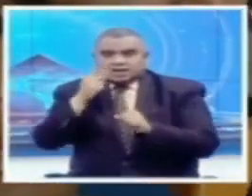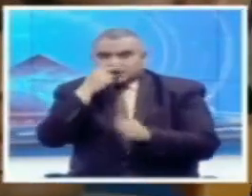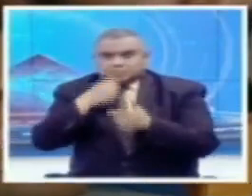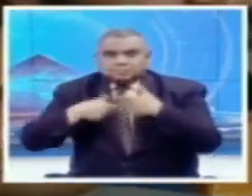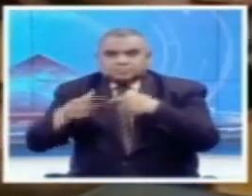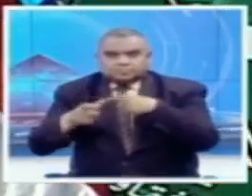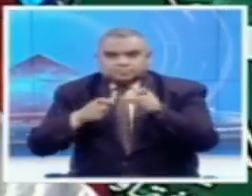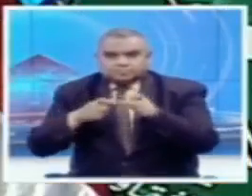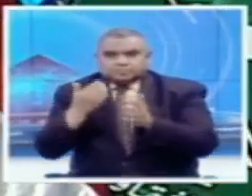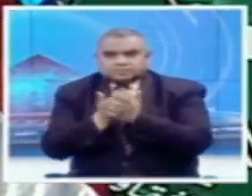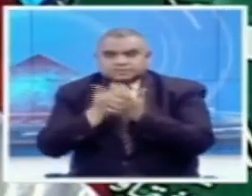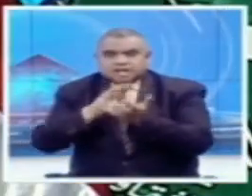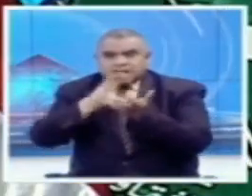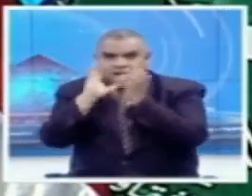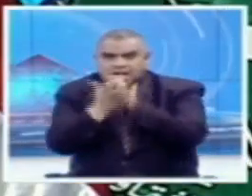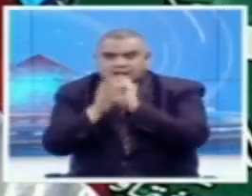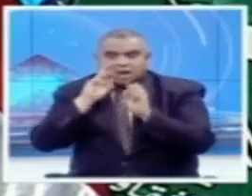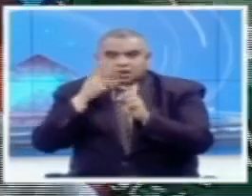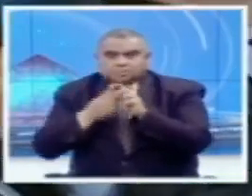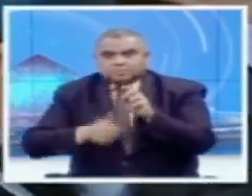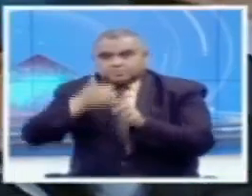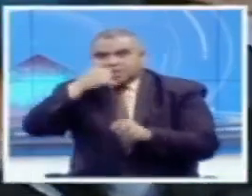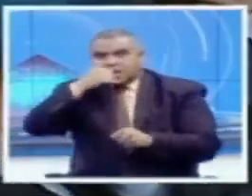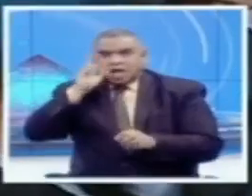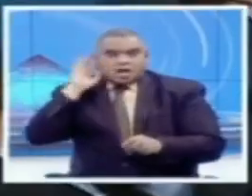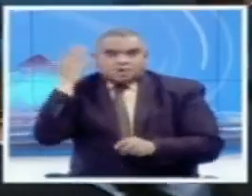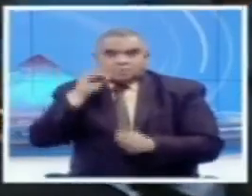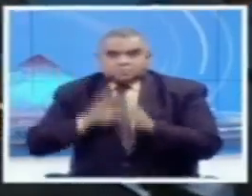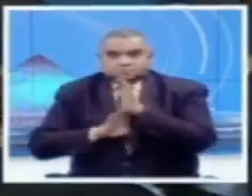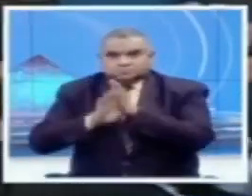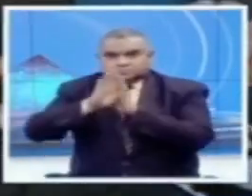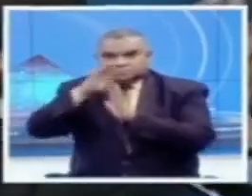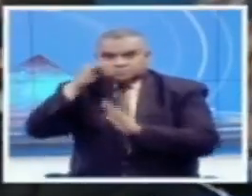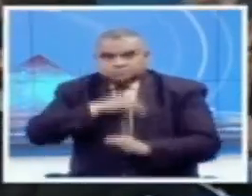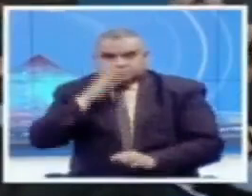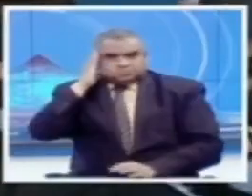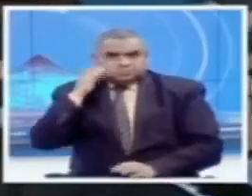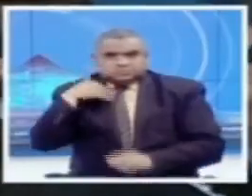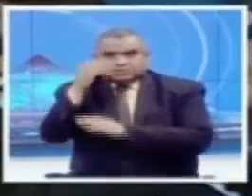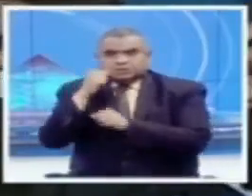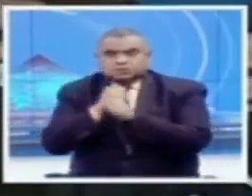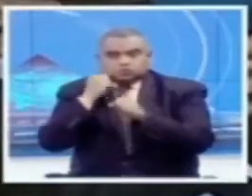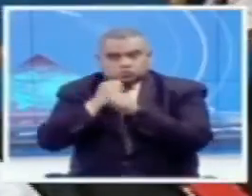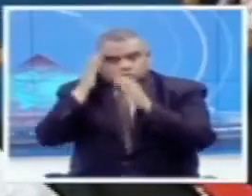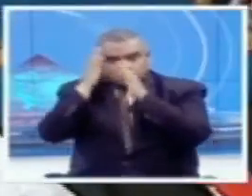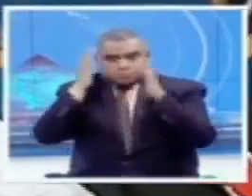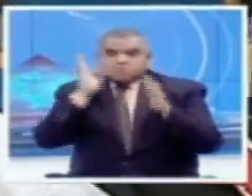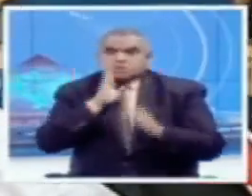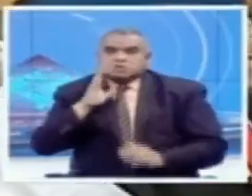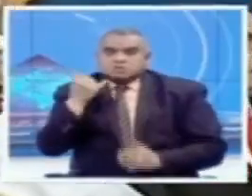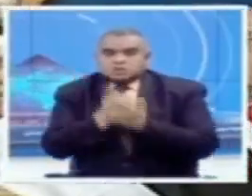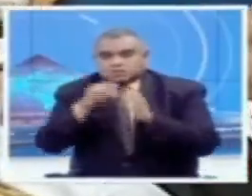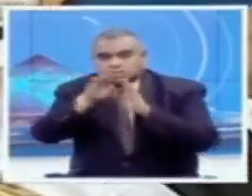فرصة ليرى العالم روعة التراث العربي وما حمله من مشاعر التنوير والعلم والمعرفة. إن